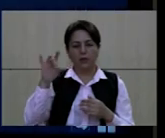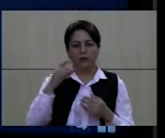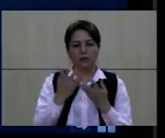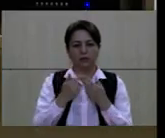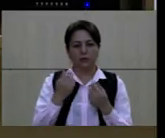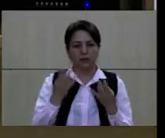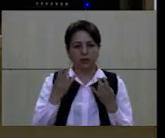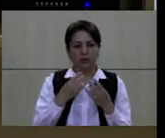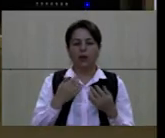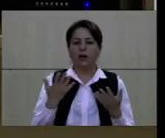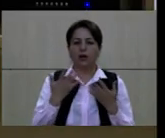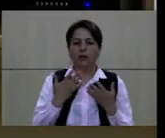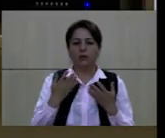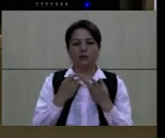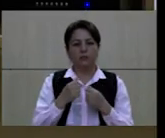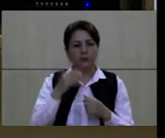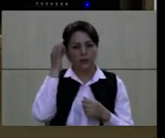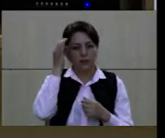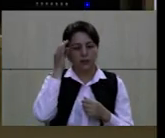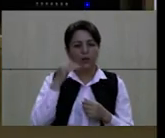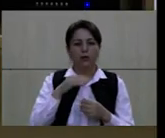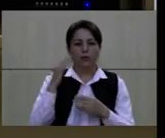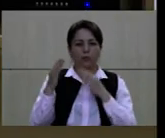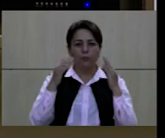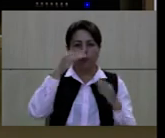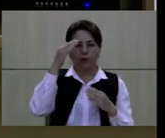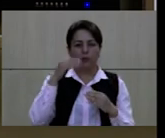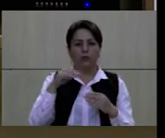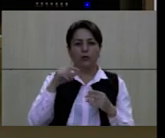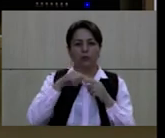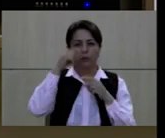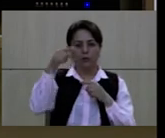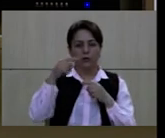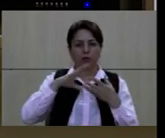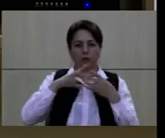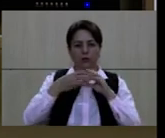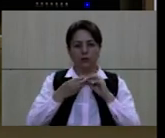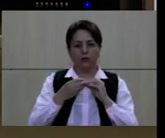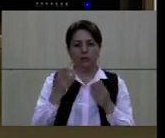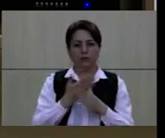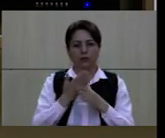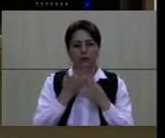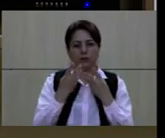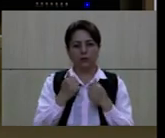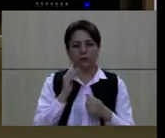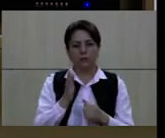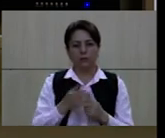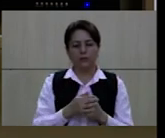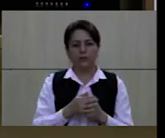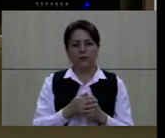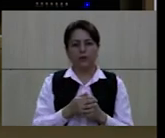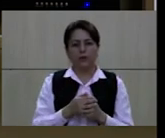qanday hisoblar edik? Tomonlari uzunliklarini yig'indisi orqali. Demak, hisoblashni